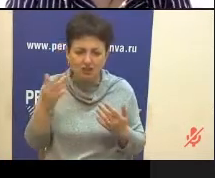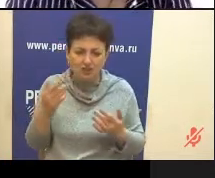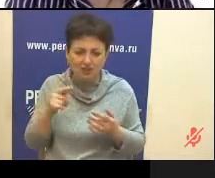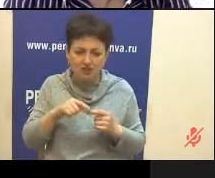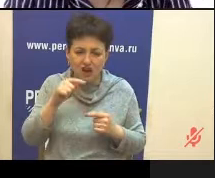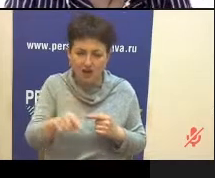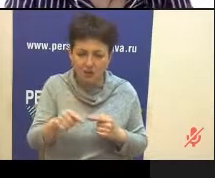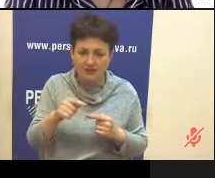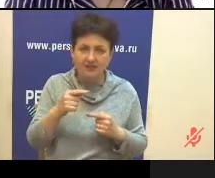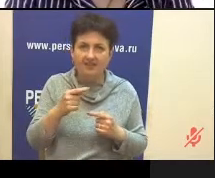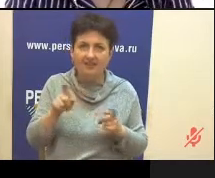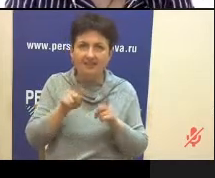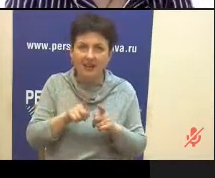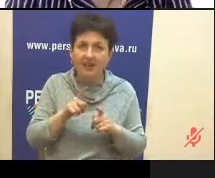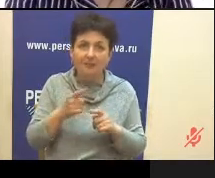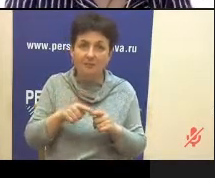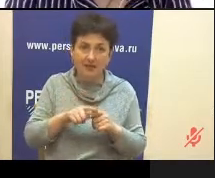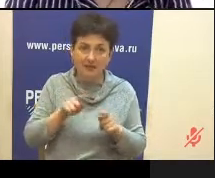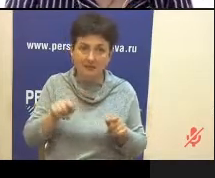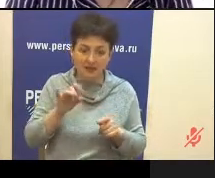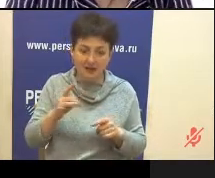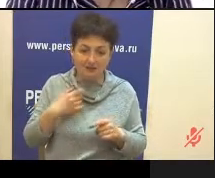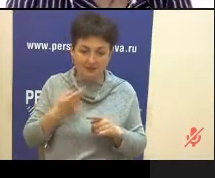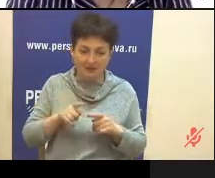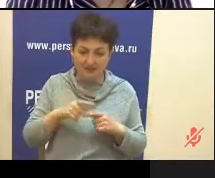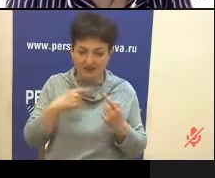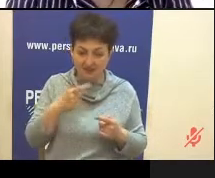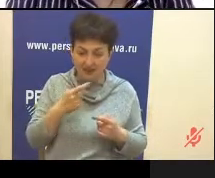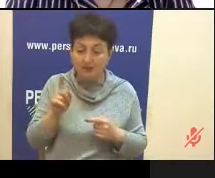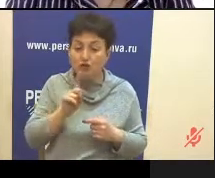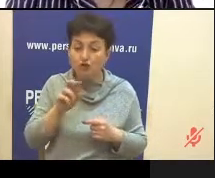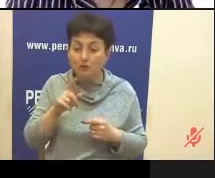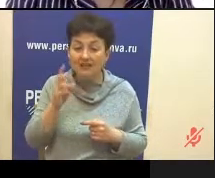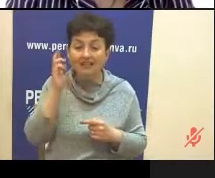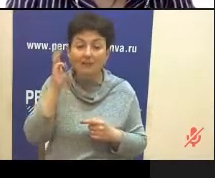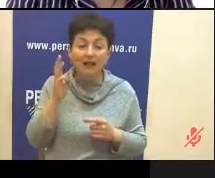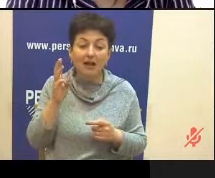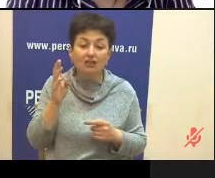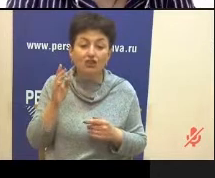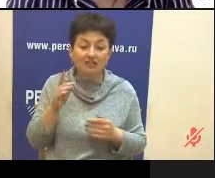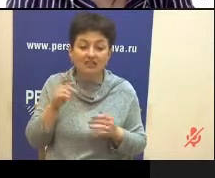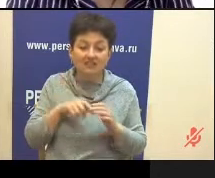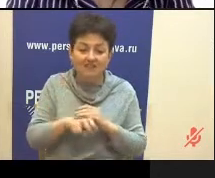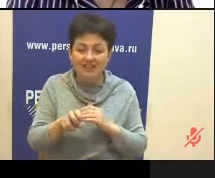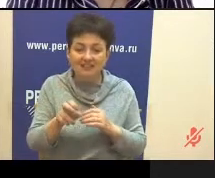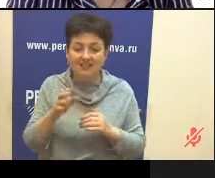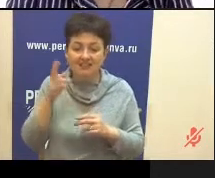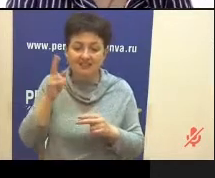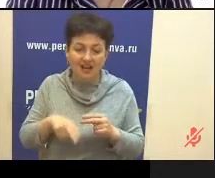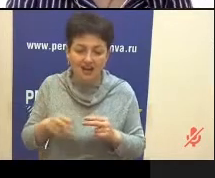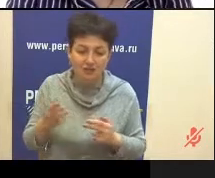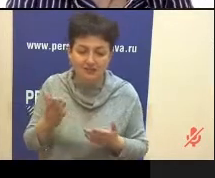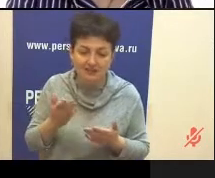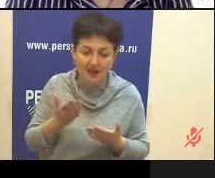разных вылазок. И вот как раз про этот пиар мы сегодня с вами и говорим. Вот чтобы эти дипломатические вылазки